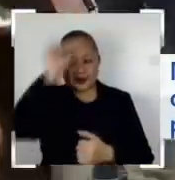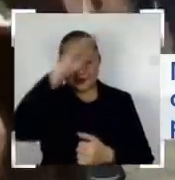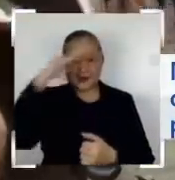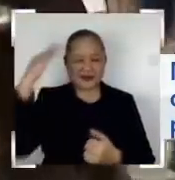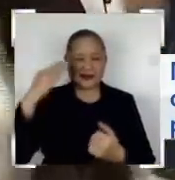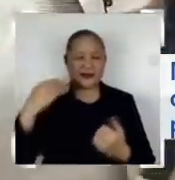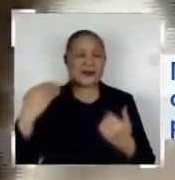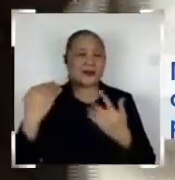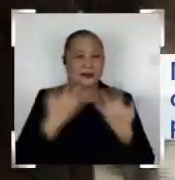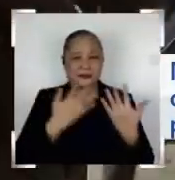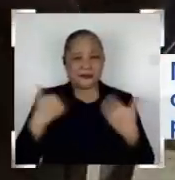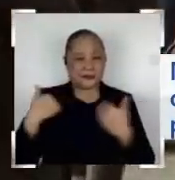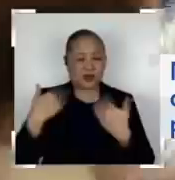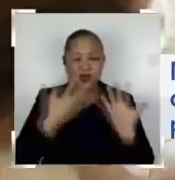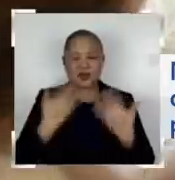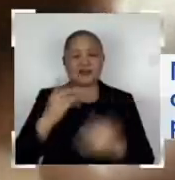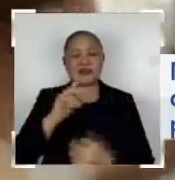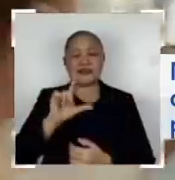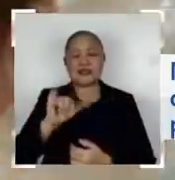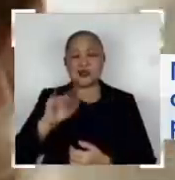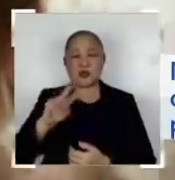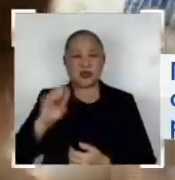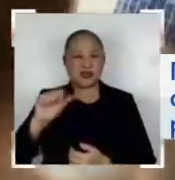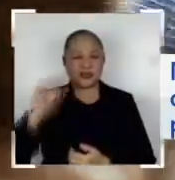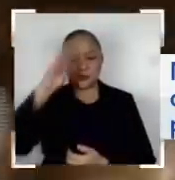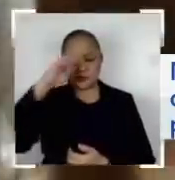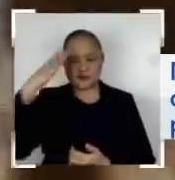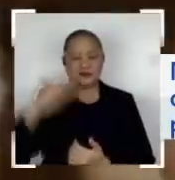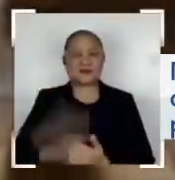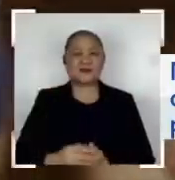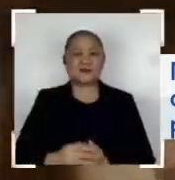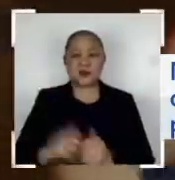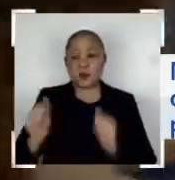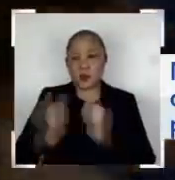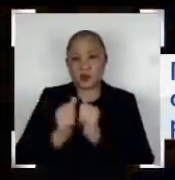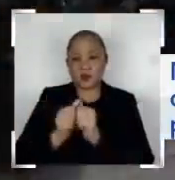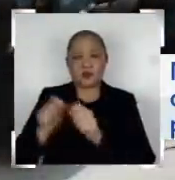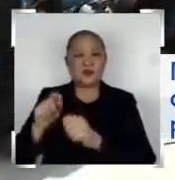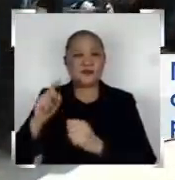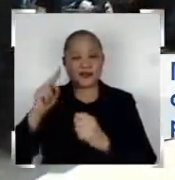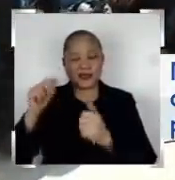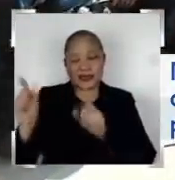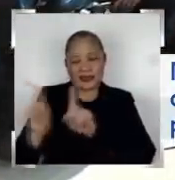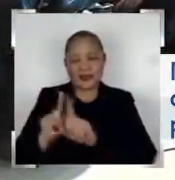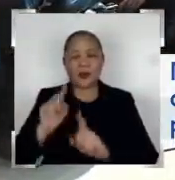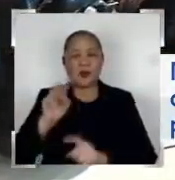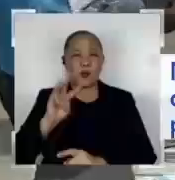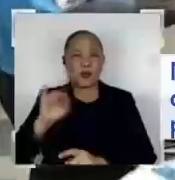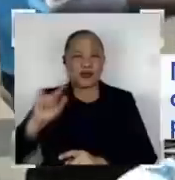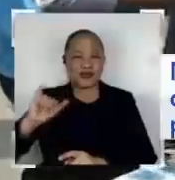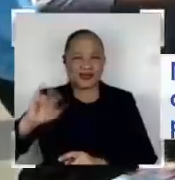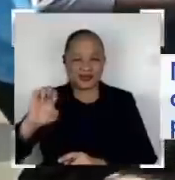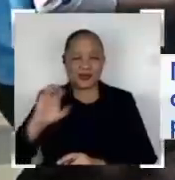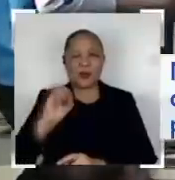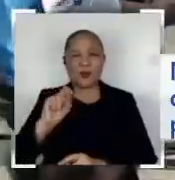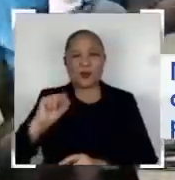Bonifacio. Dumalo rin sa selebrasyon ang katandem niyang si Doc Waliong. Pagkatapos nito, nakipagdayalogo si Moreno sa motorcycle taxi